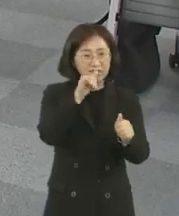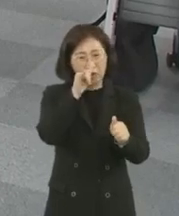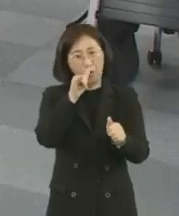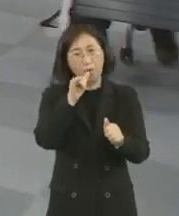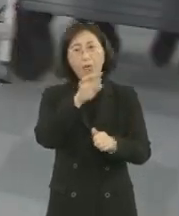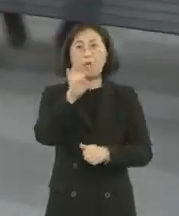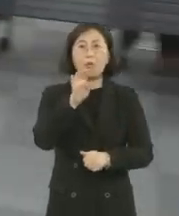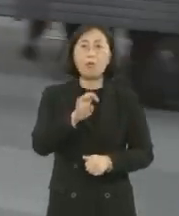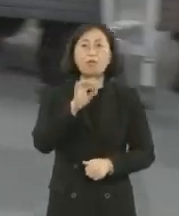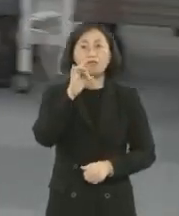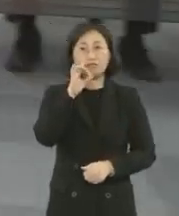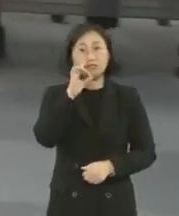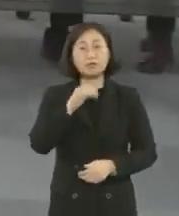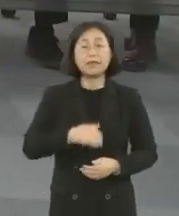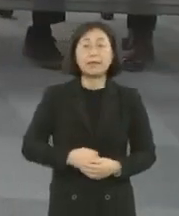있습니다